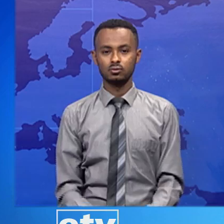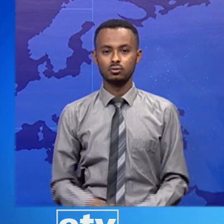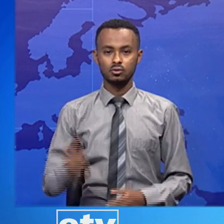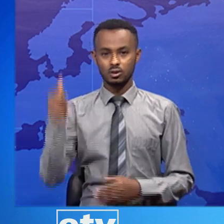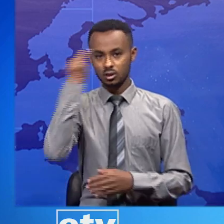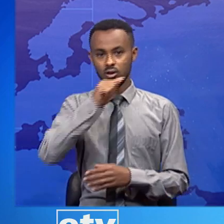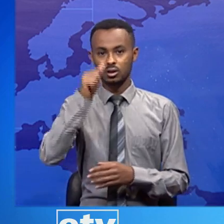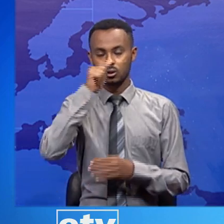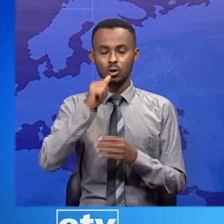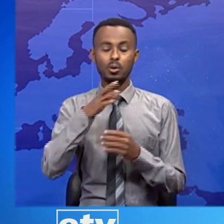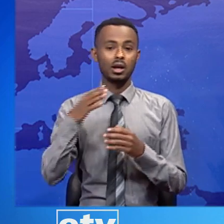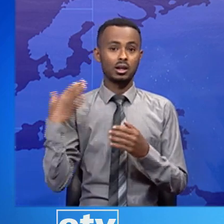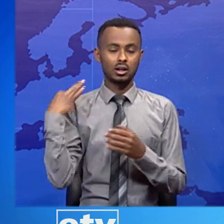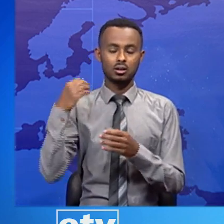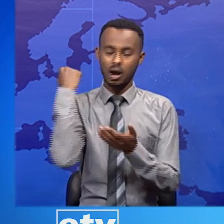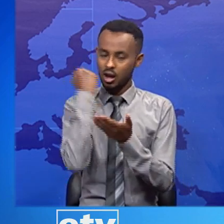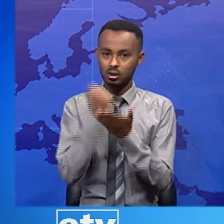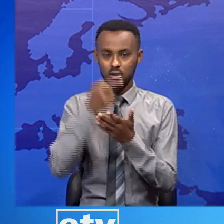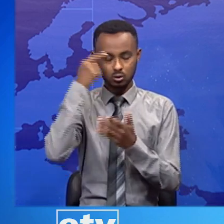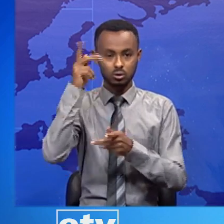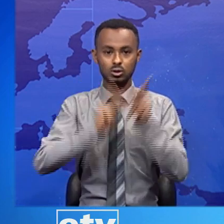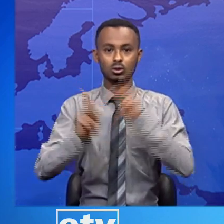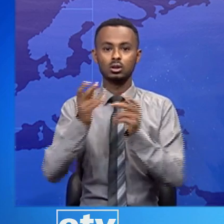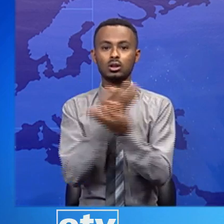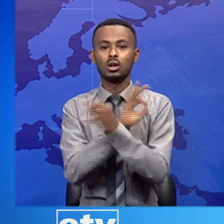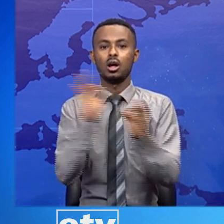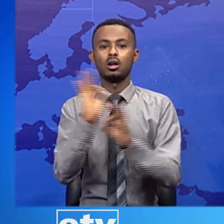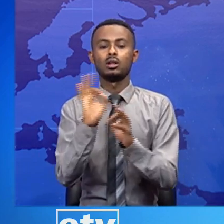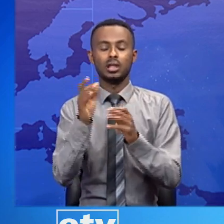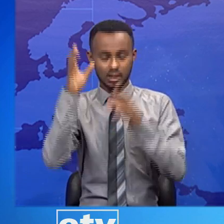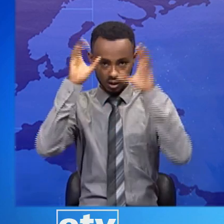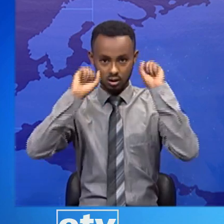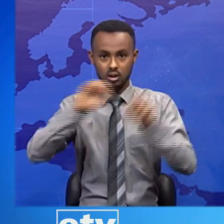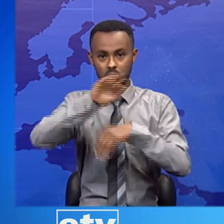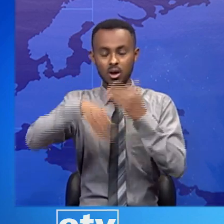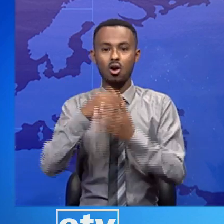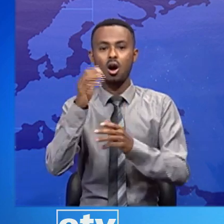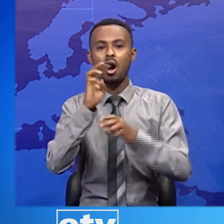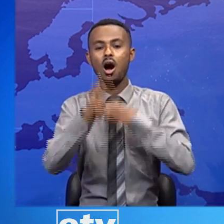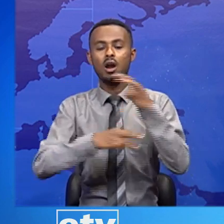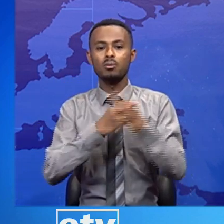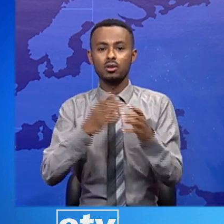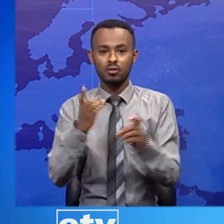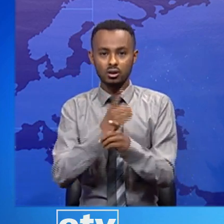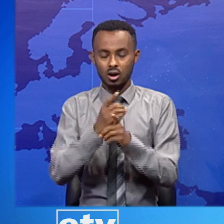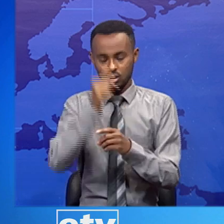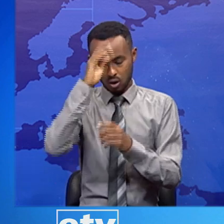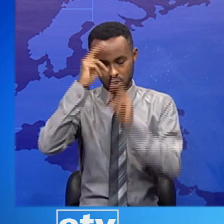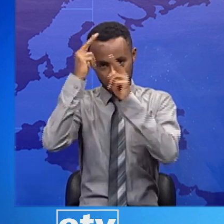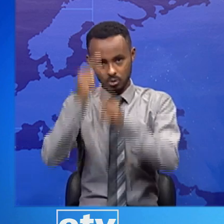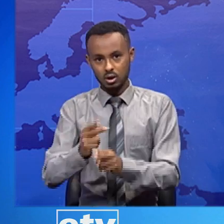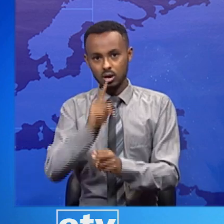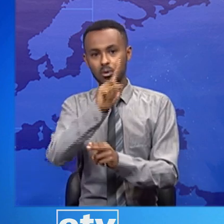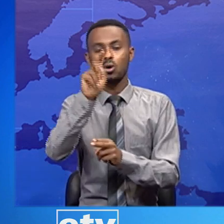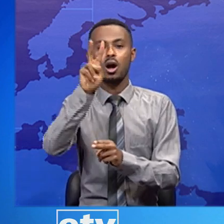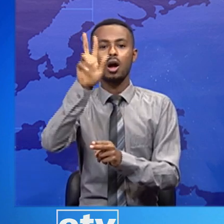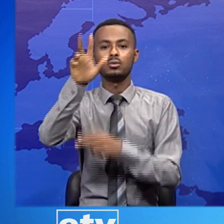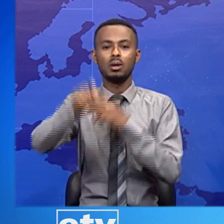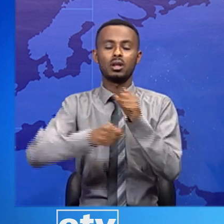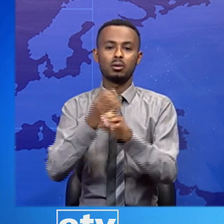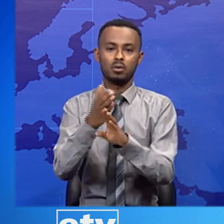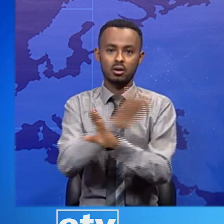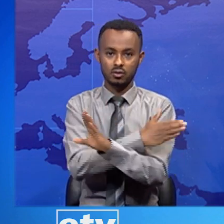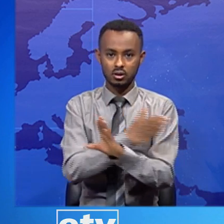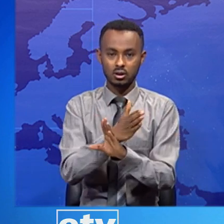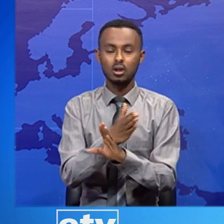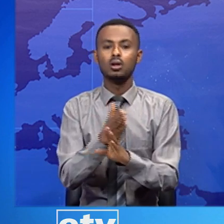ኢትዮጵያ የክብር ኢትዮጵያ የክብር ማጨዛ ለጥቅሎች ለጻነት ተጋድሎ መላው ዓለም ተፈጥሮ መላው ዓለም ክብርና ሰባዊ ክብር ስታም ካንድ ምድር